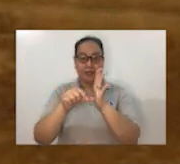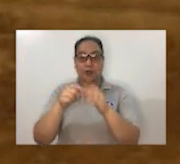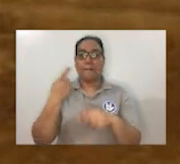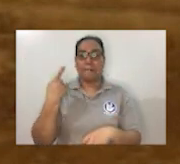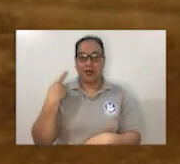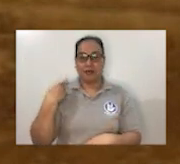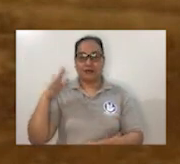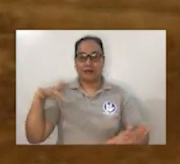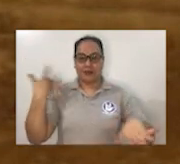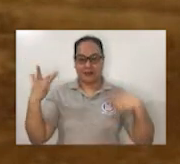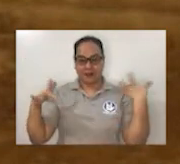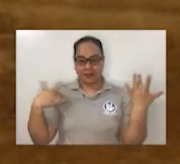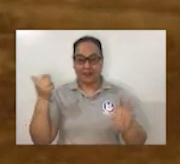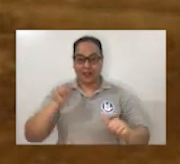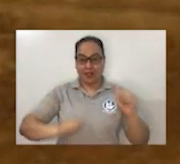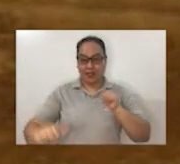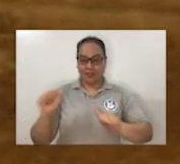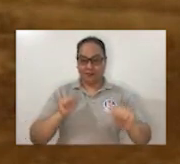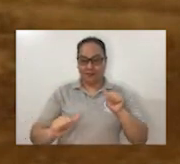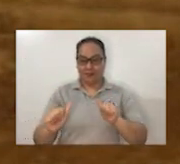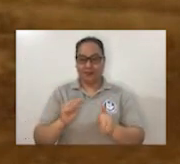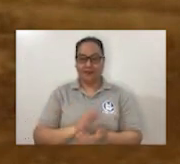exciting activity tayo.